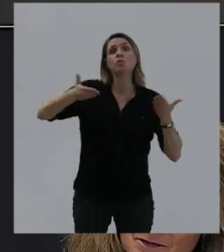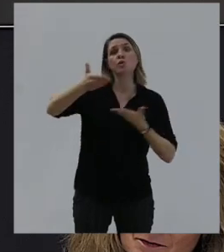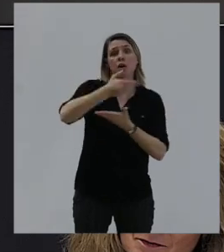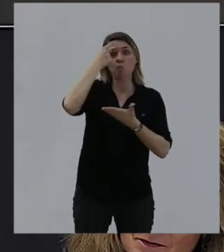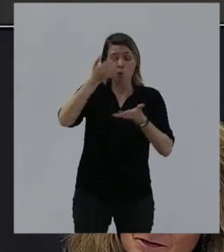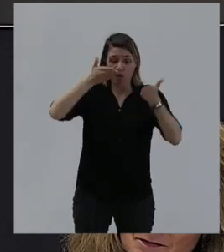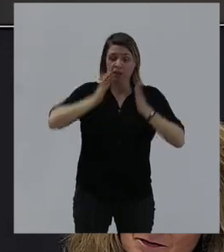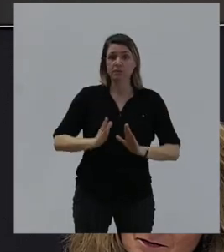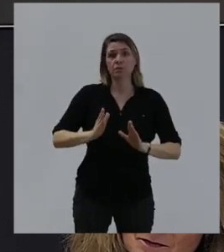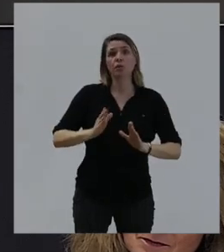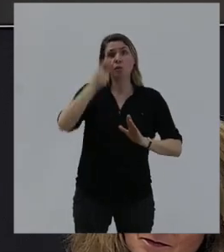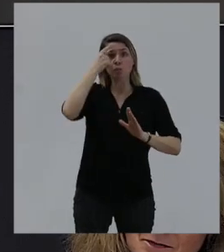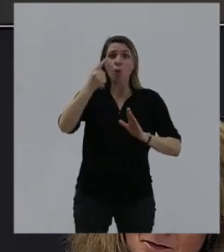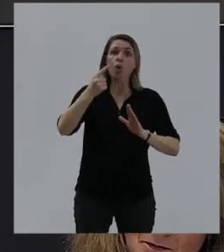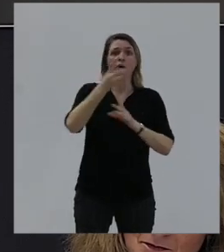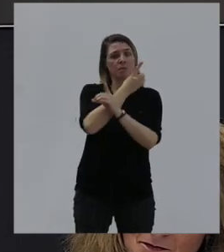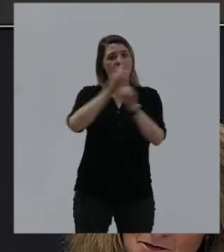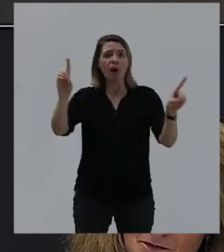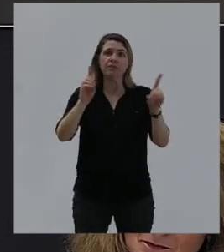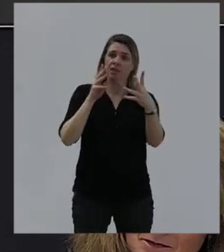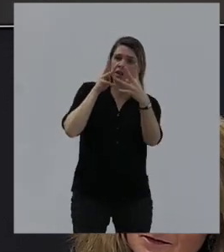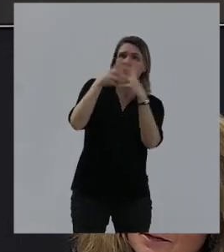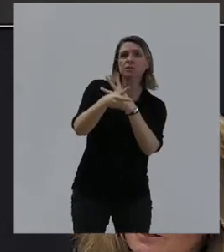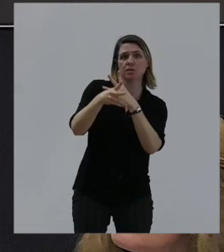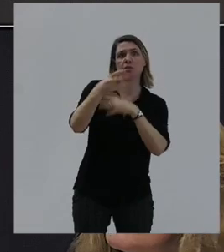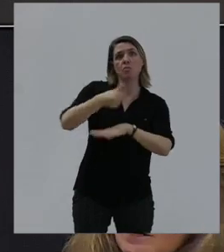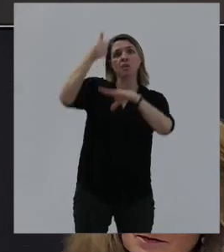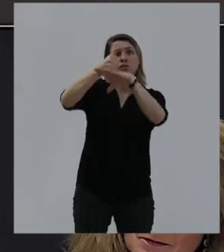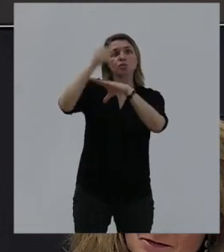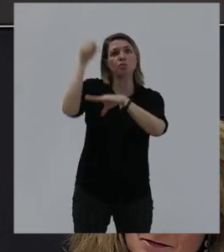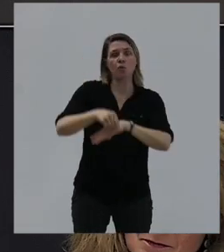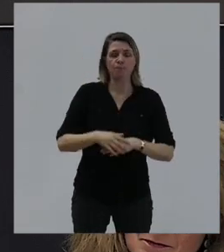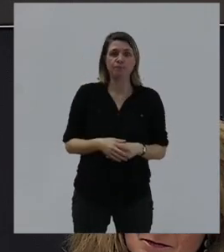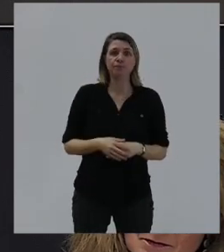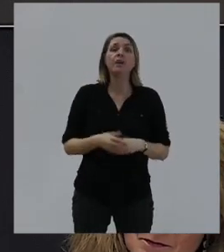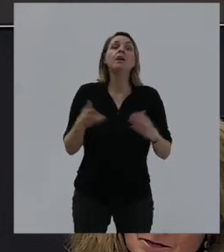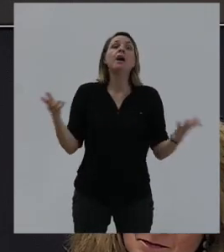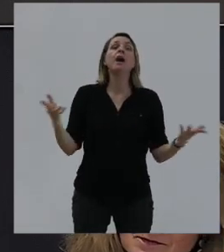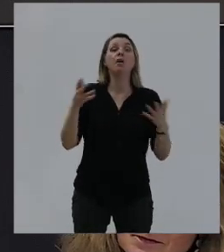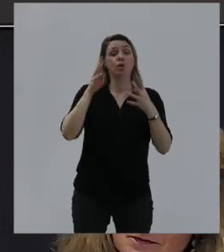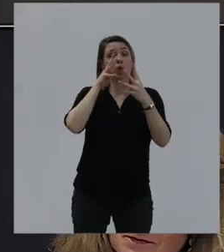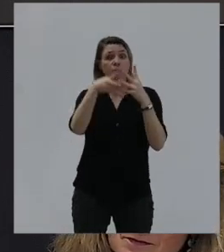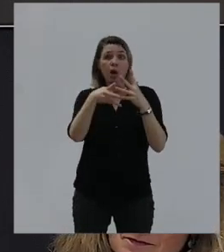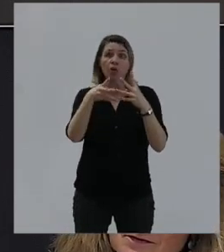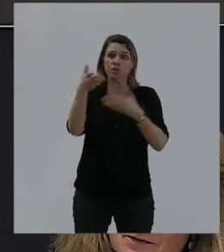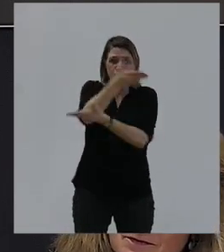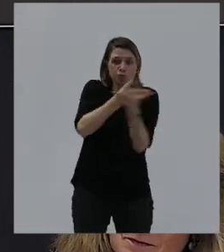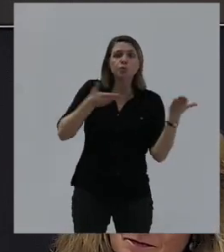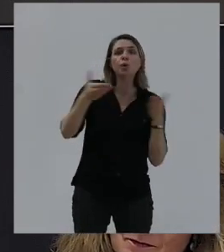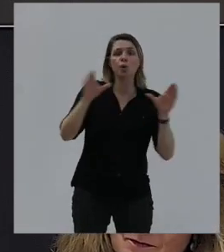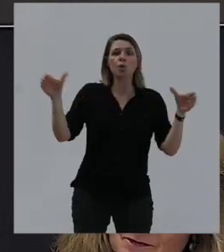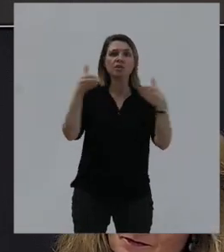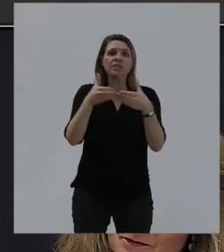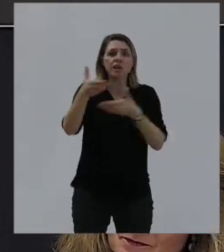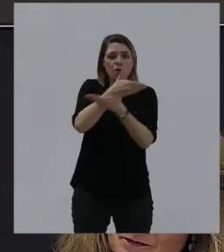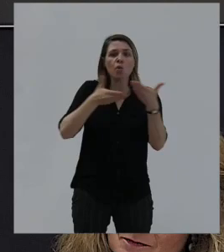de décision pour une gestion plus démocratique et plus transparente de nos instances. Une fois posés ces principes de transparence, de collégialité et